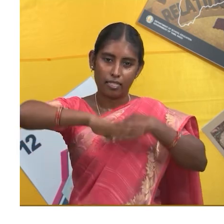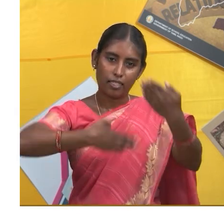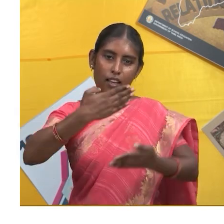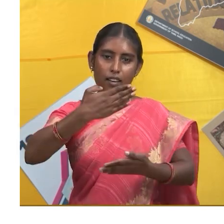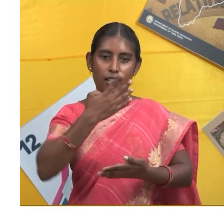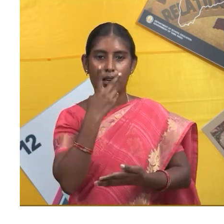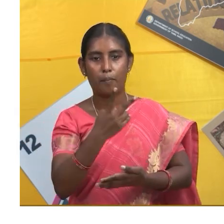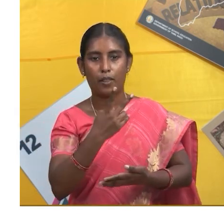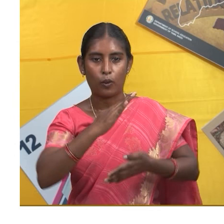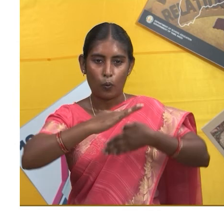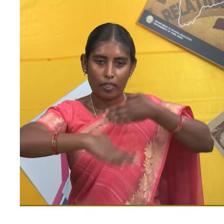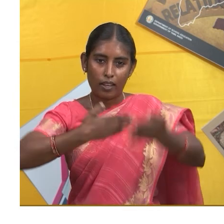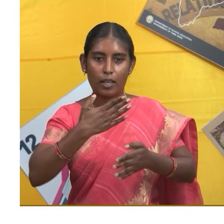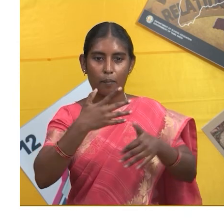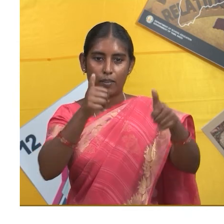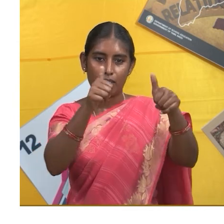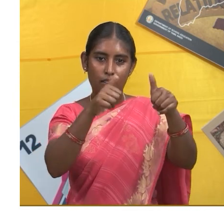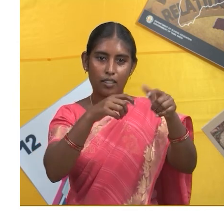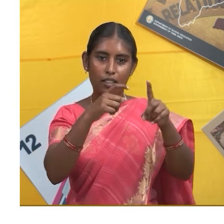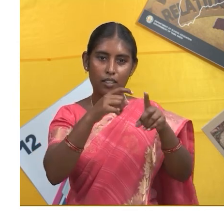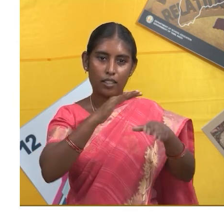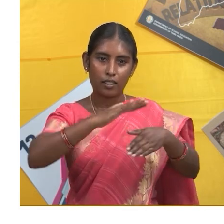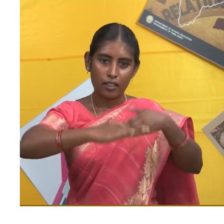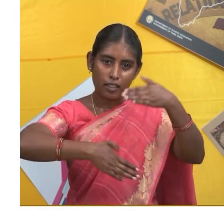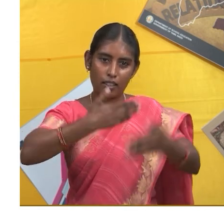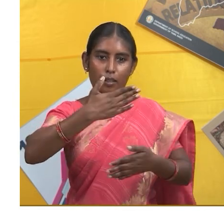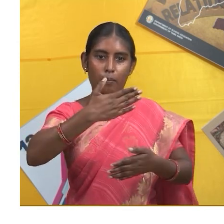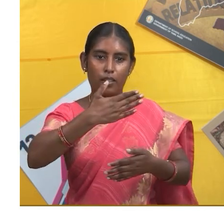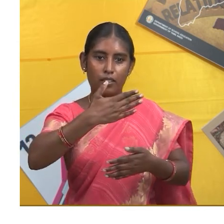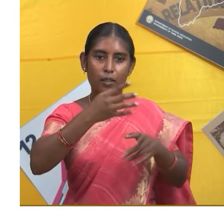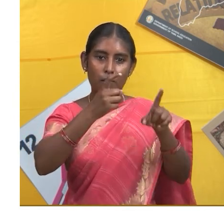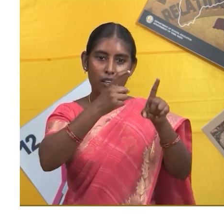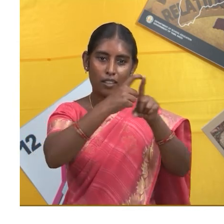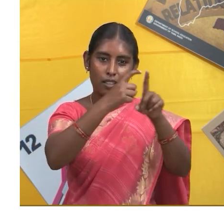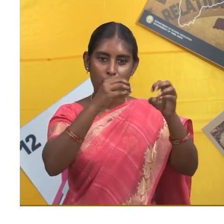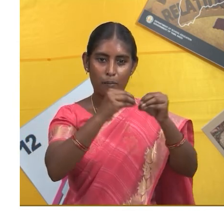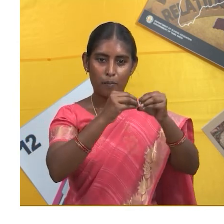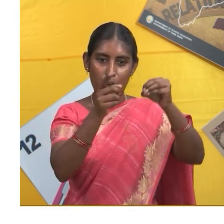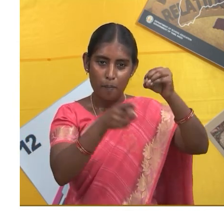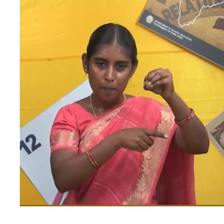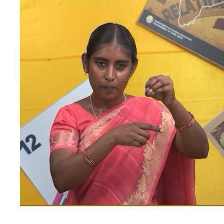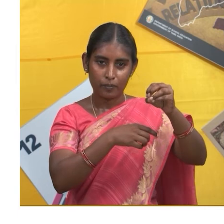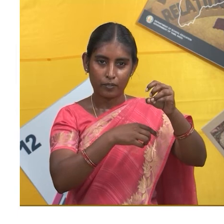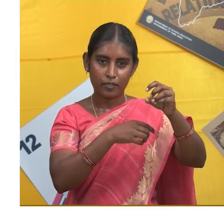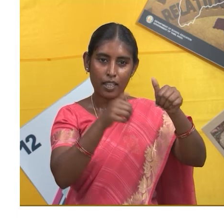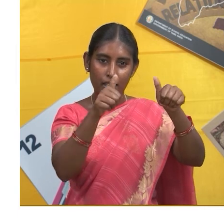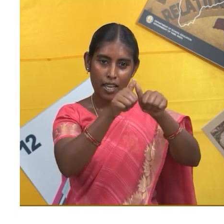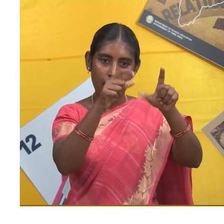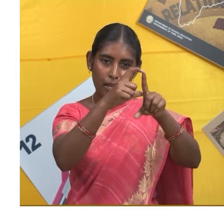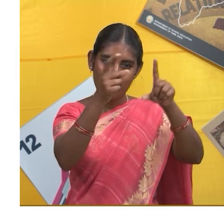Kanalதாகிறால்